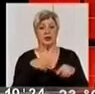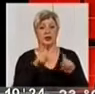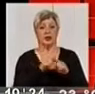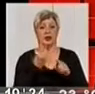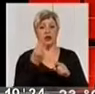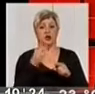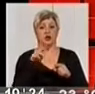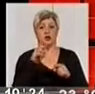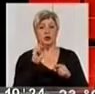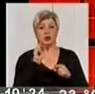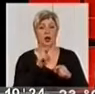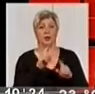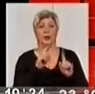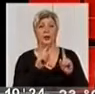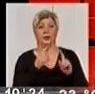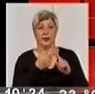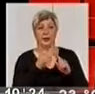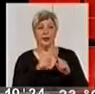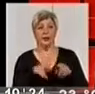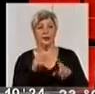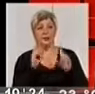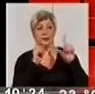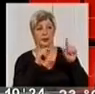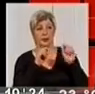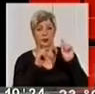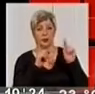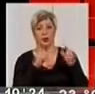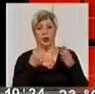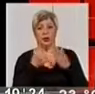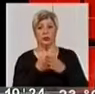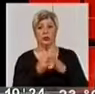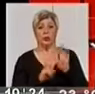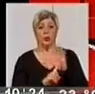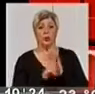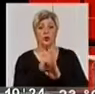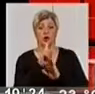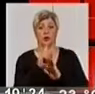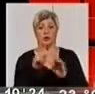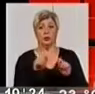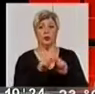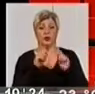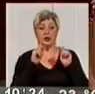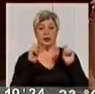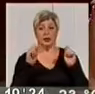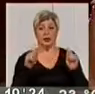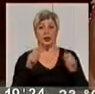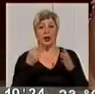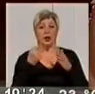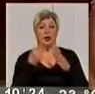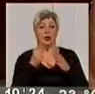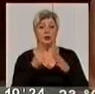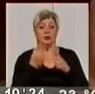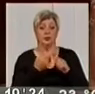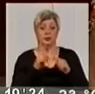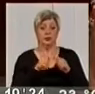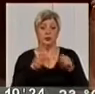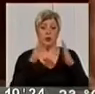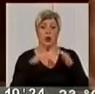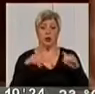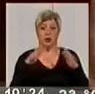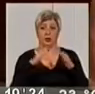туди виїдуть до початку відкриття, у нас є графік відкриття закладу, і до початку відкриття цього закладу,